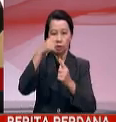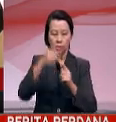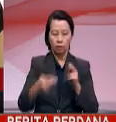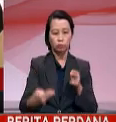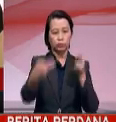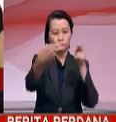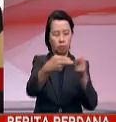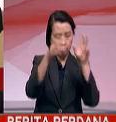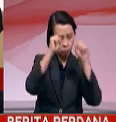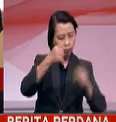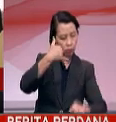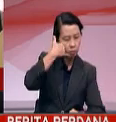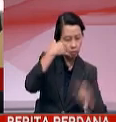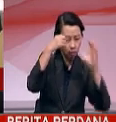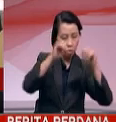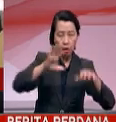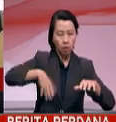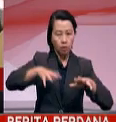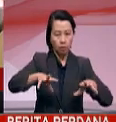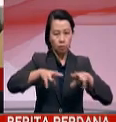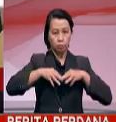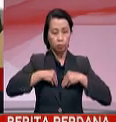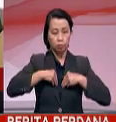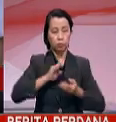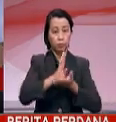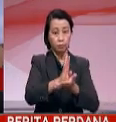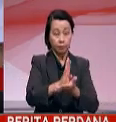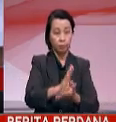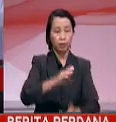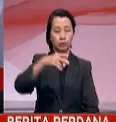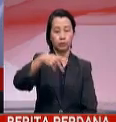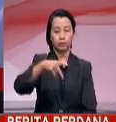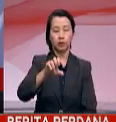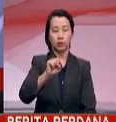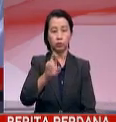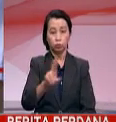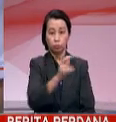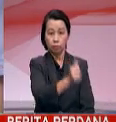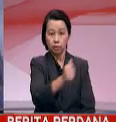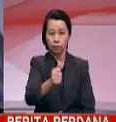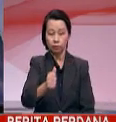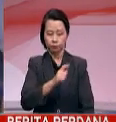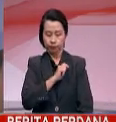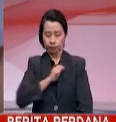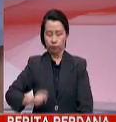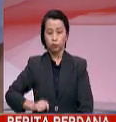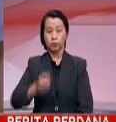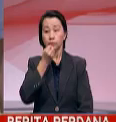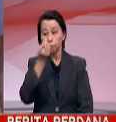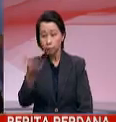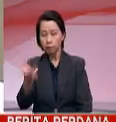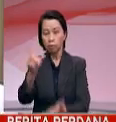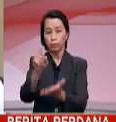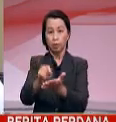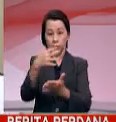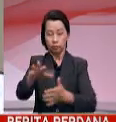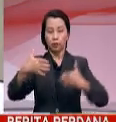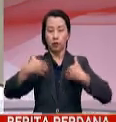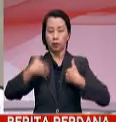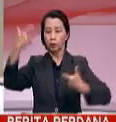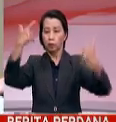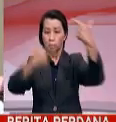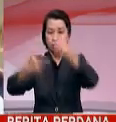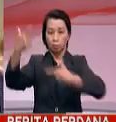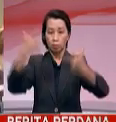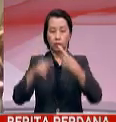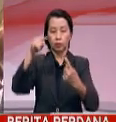menghubungi majikan yang masih belum menerima pembayaran PSU masing-masing. Tengku Datuk Seri Zafrul bercakap kepada media selepas mengadakan